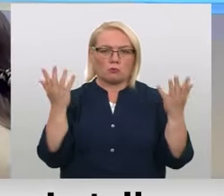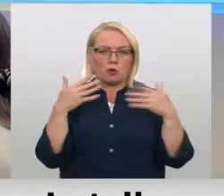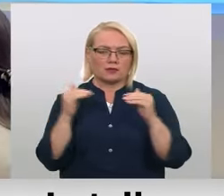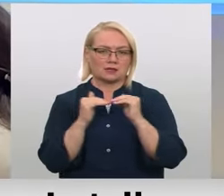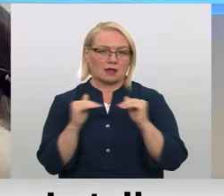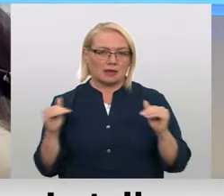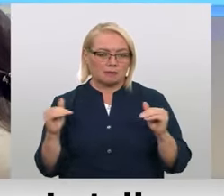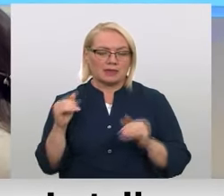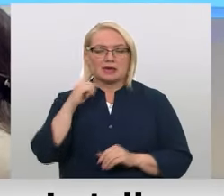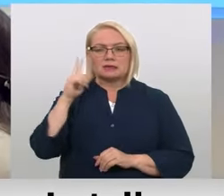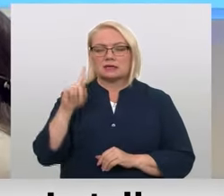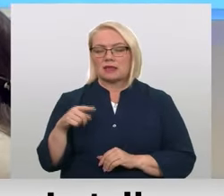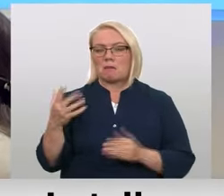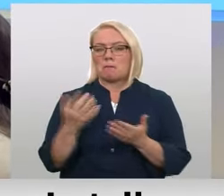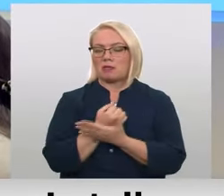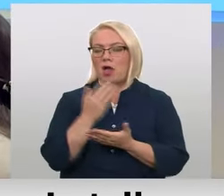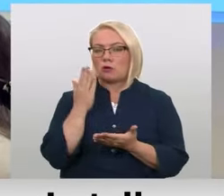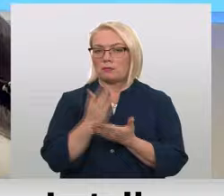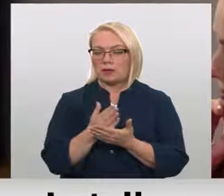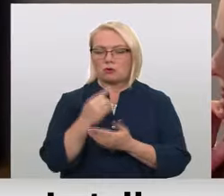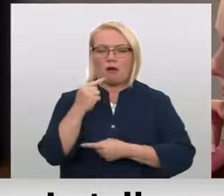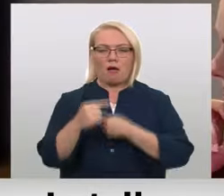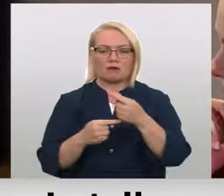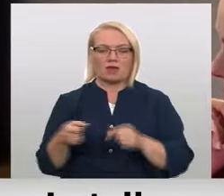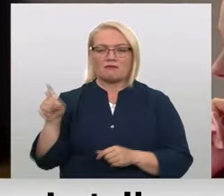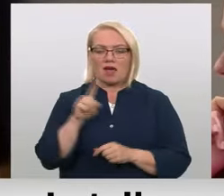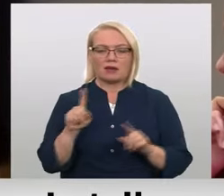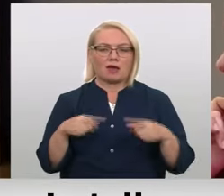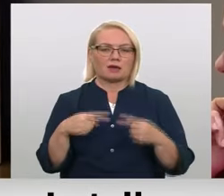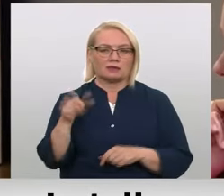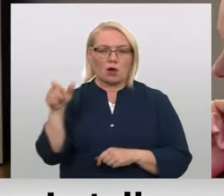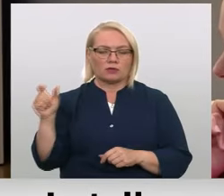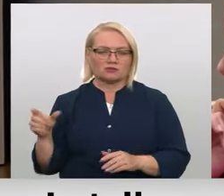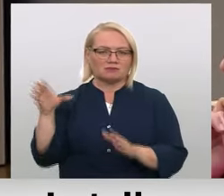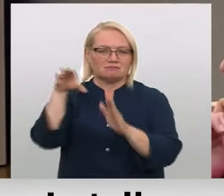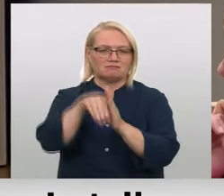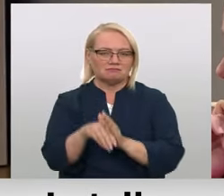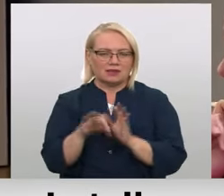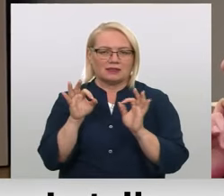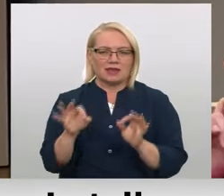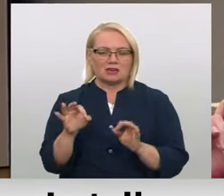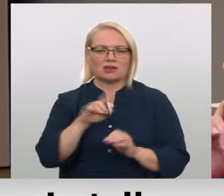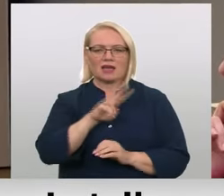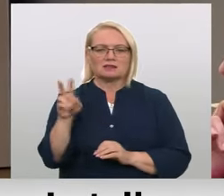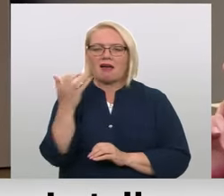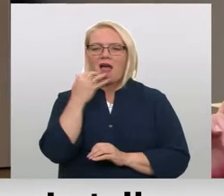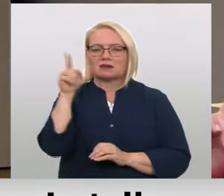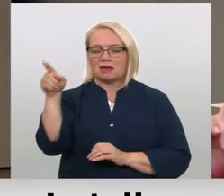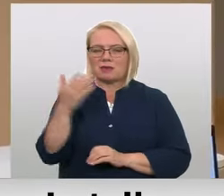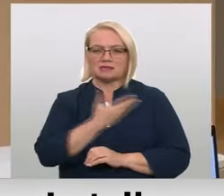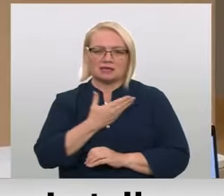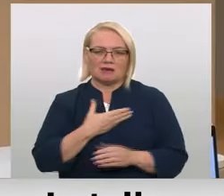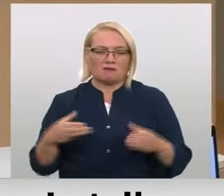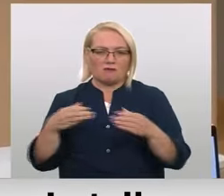līmenī. Zināmi panākumi jau ir, jo arvien vairāk tautiešu iesaistās diasporas politikas veidošanā. Taču